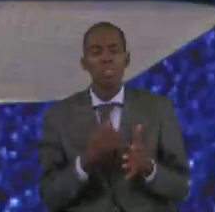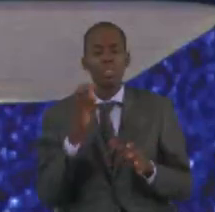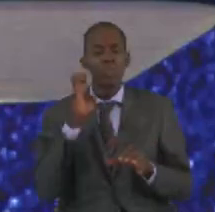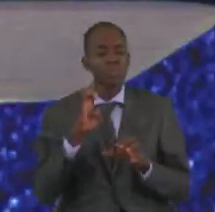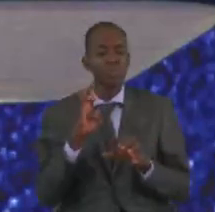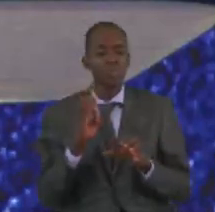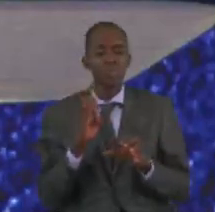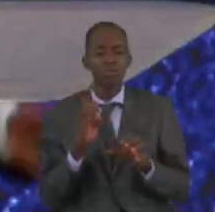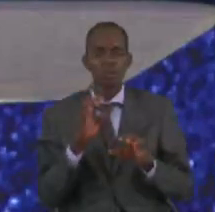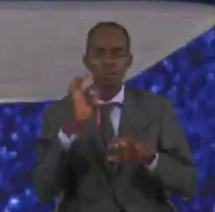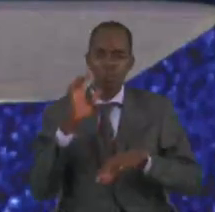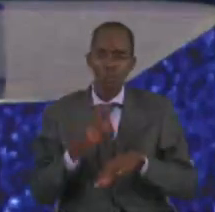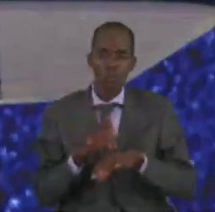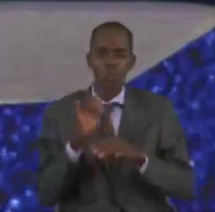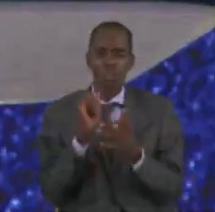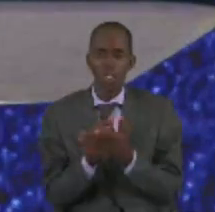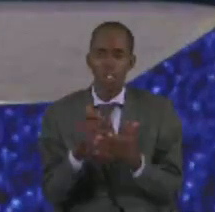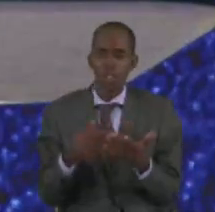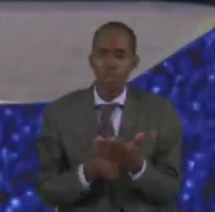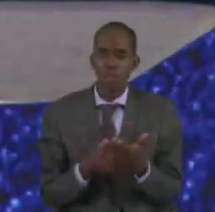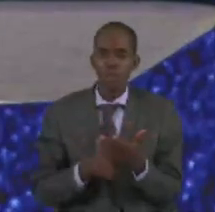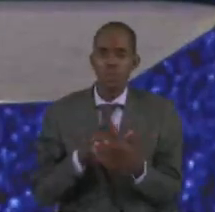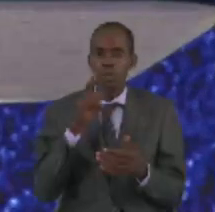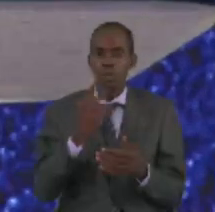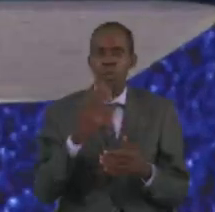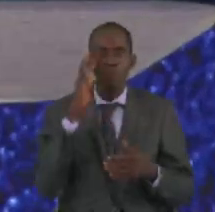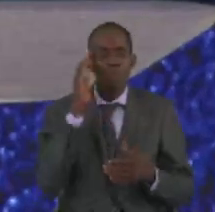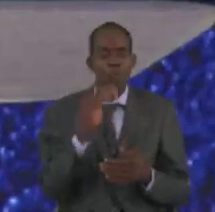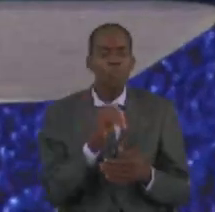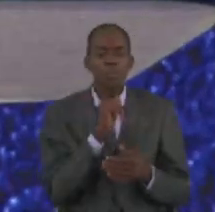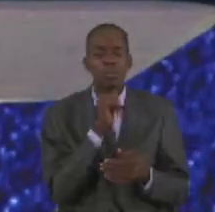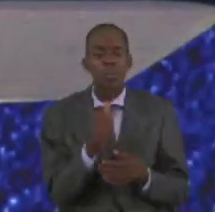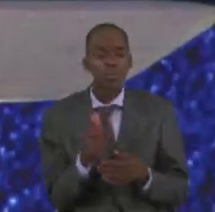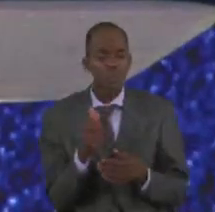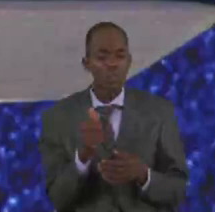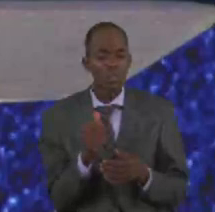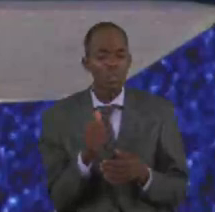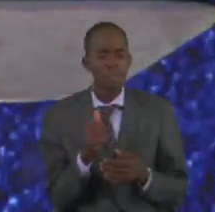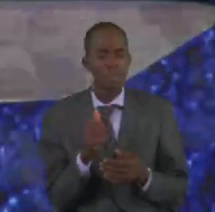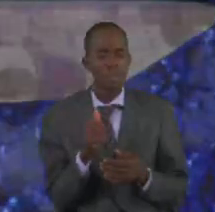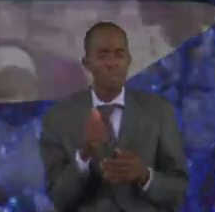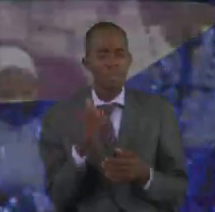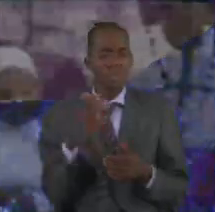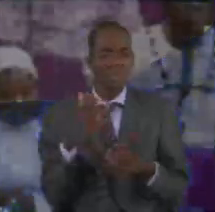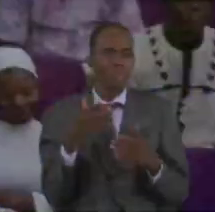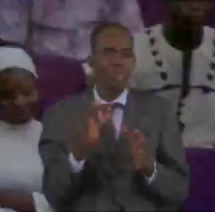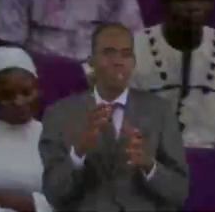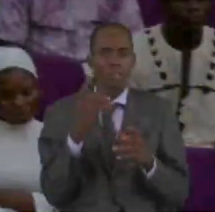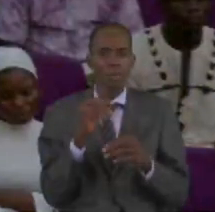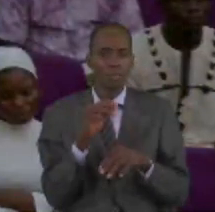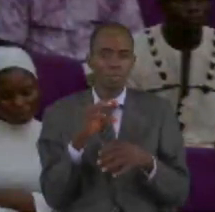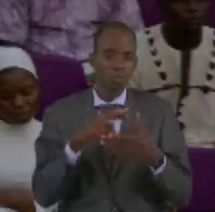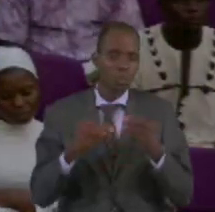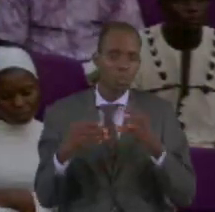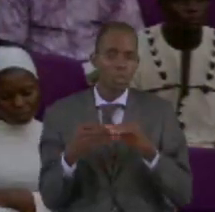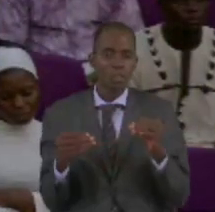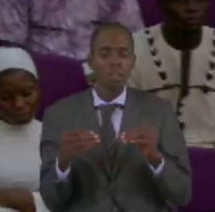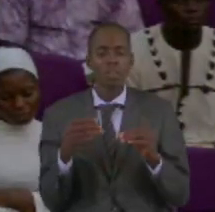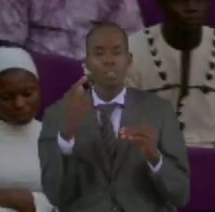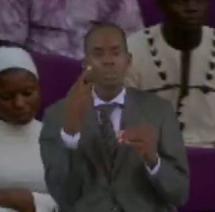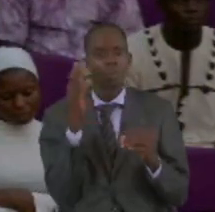ils déchirent l'évangile comme une paperasse, alors ils ne déchirent pas le message de Paul.